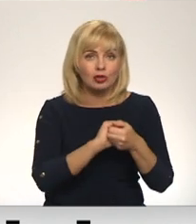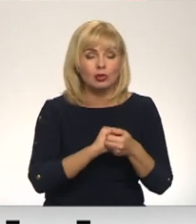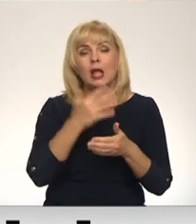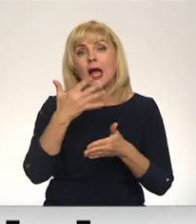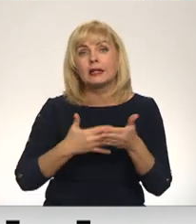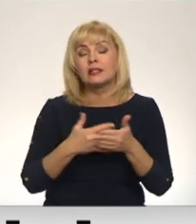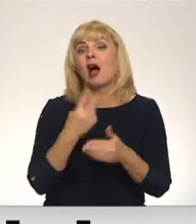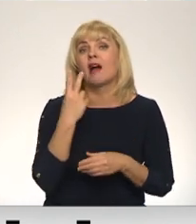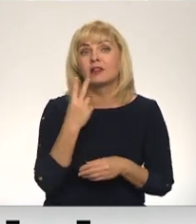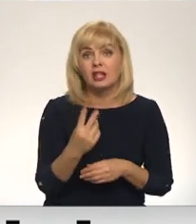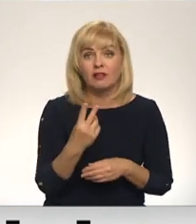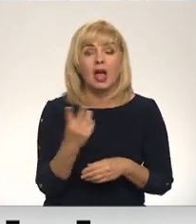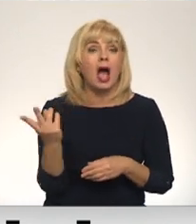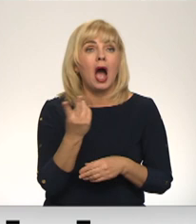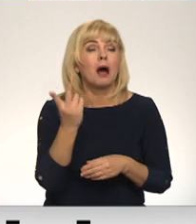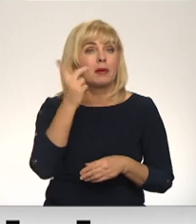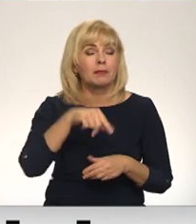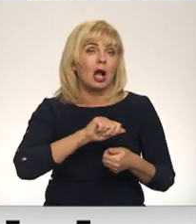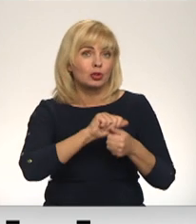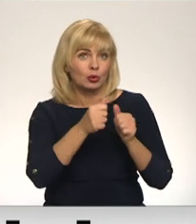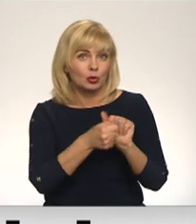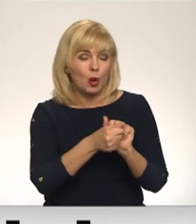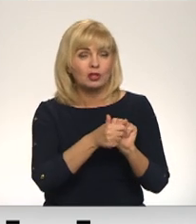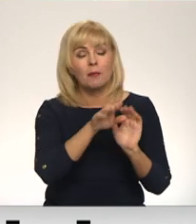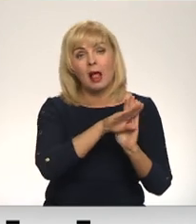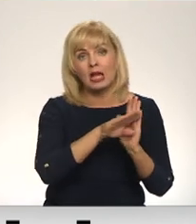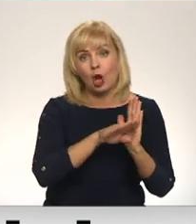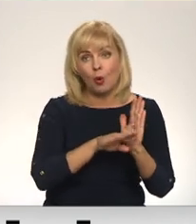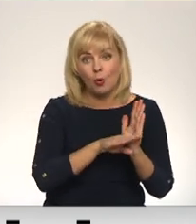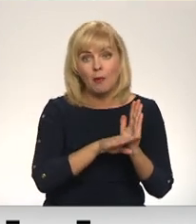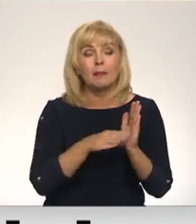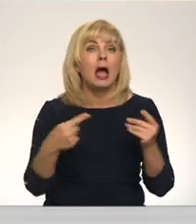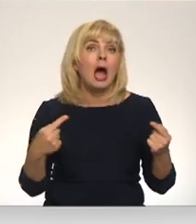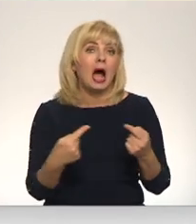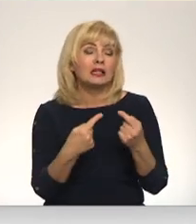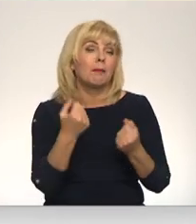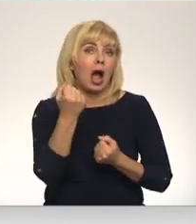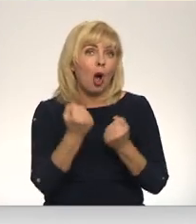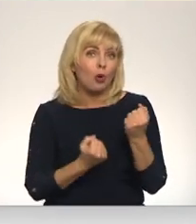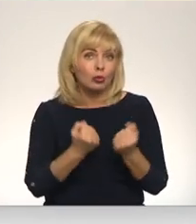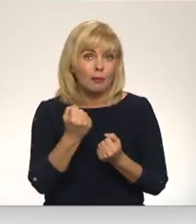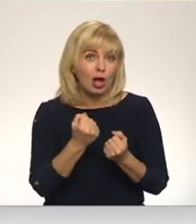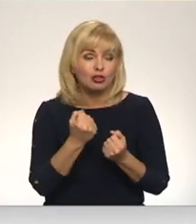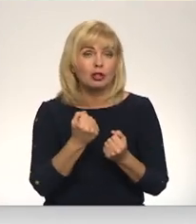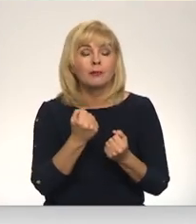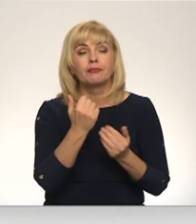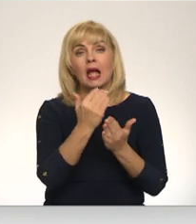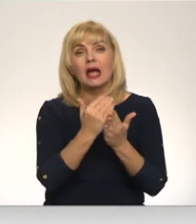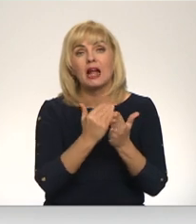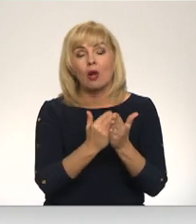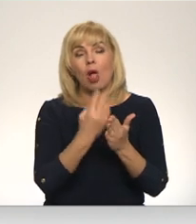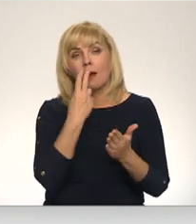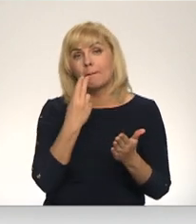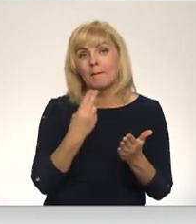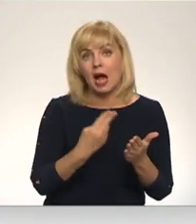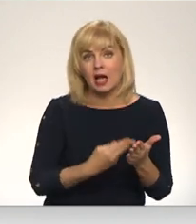esot divi, bet abi prasa grozījumus normatīvajos aktos. Attiecībā uz automašīnām šobrīd regulējums paredz to,